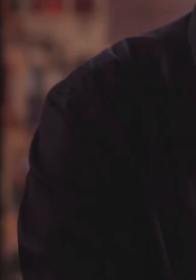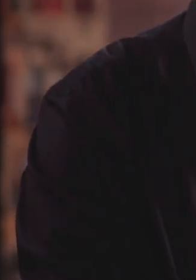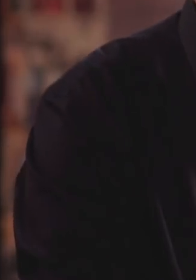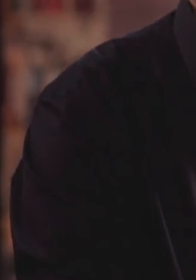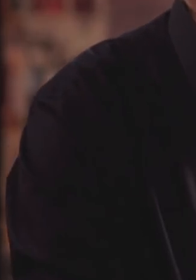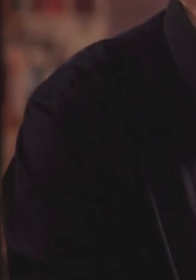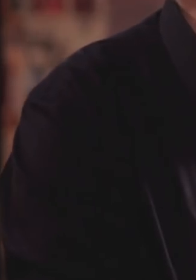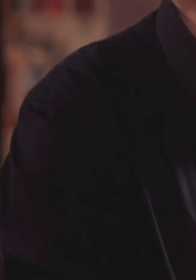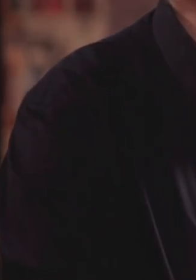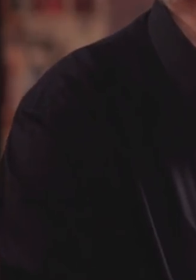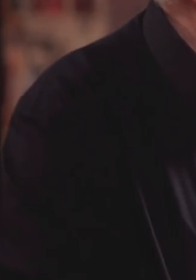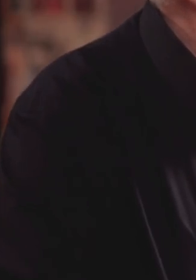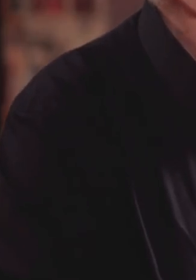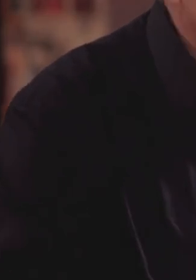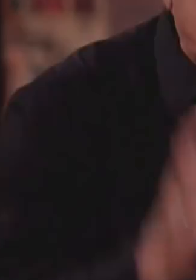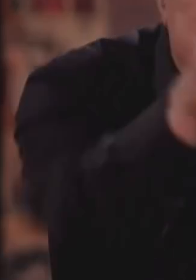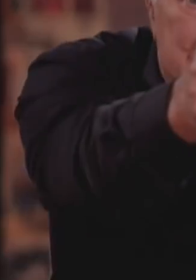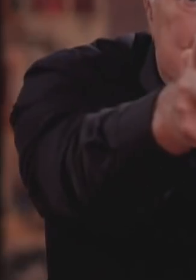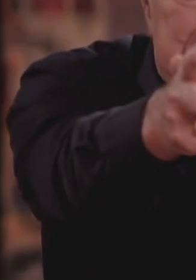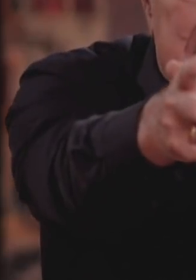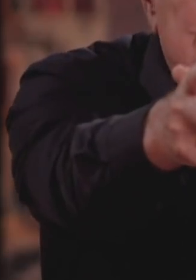עצמך מול אקדח של מחבל. מה עשית?